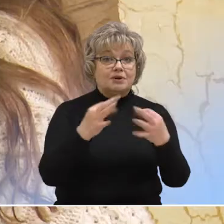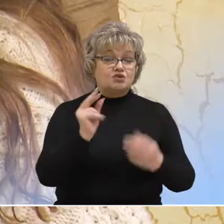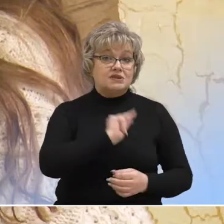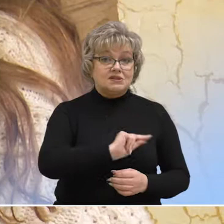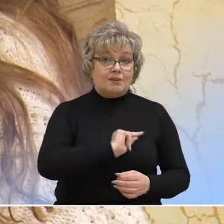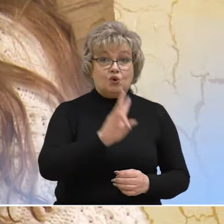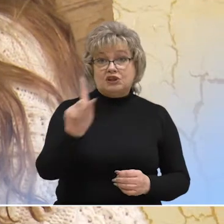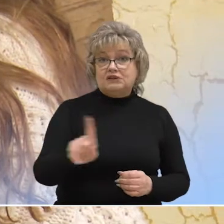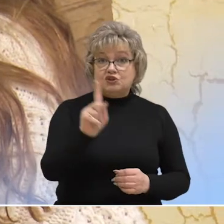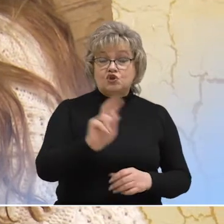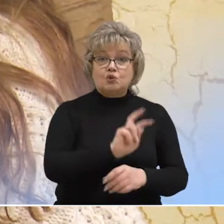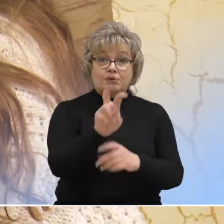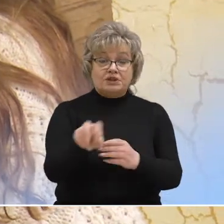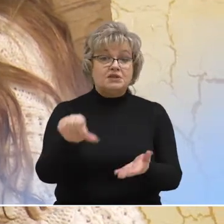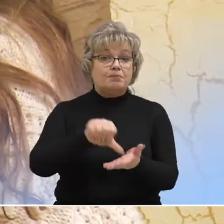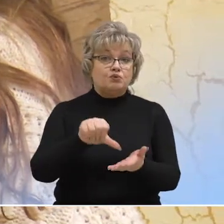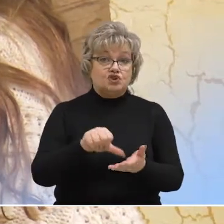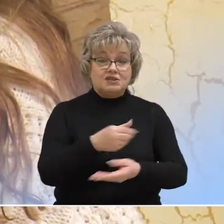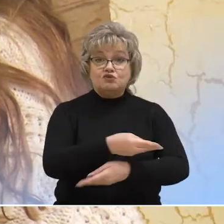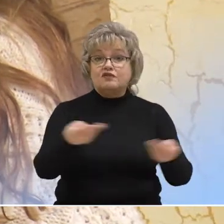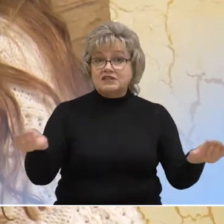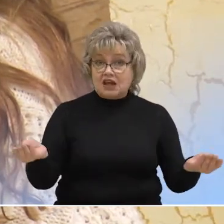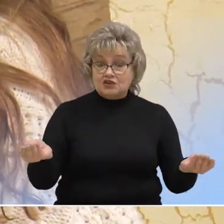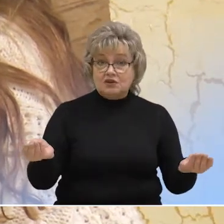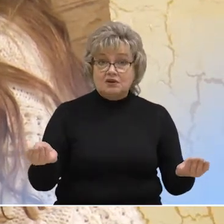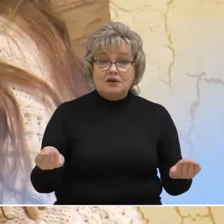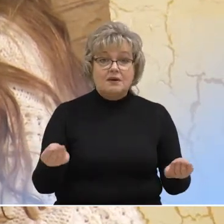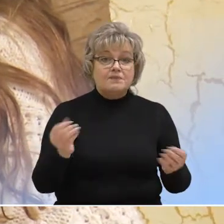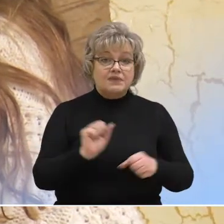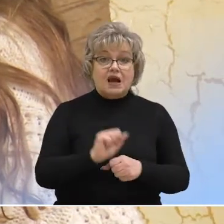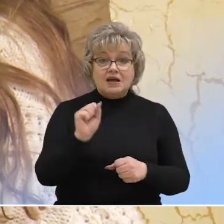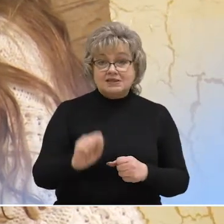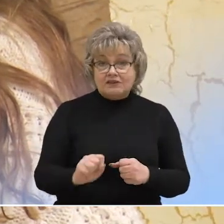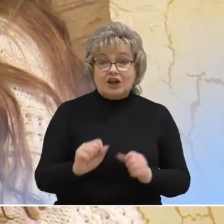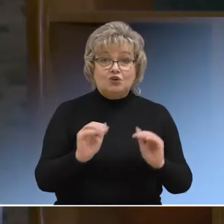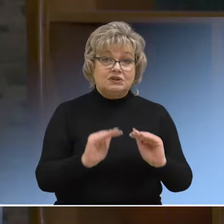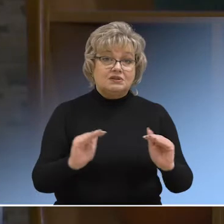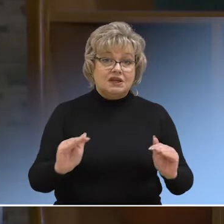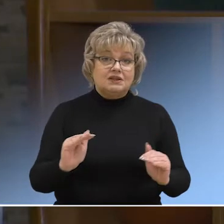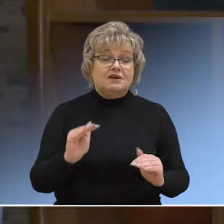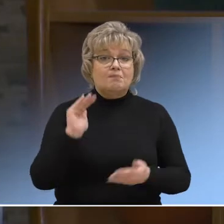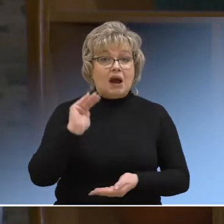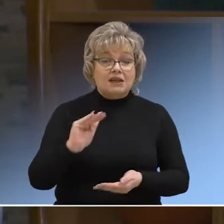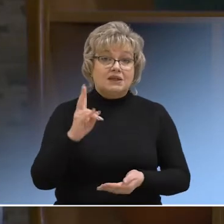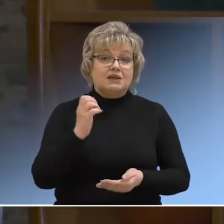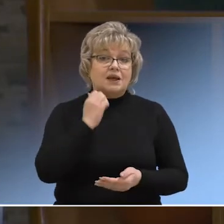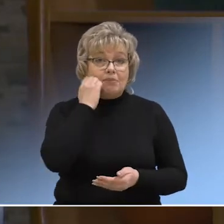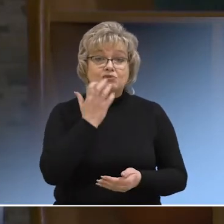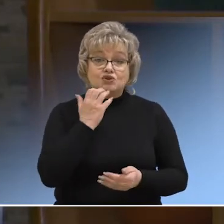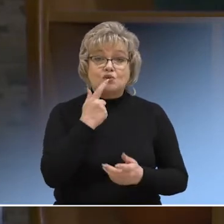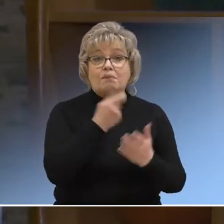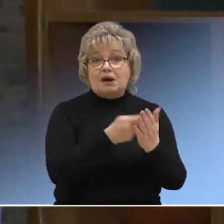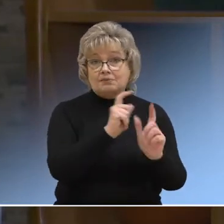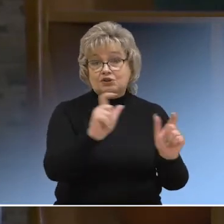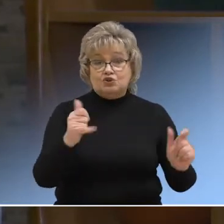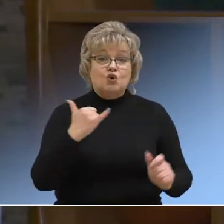работы буквально на час, чтобы прийти поучаствовать в раздаче. Оставляют там деток маленьких на бабушек или мужей, чтобы покормить людей. Ну,